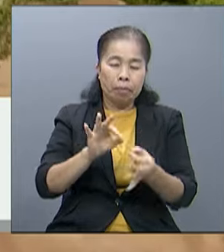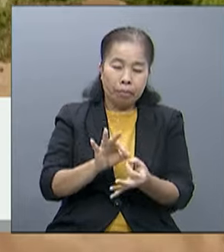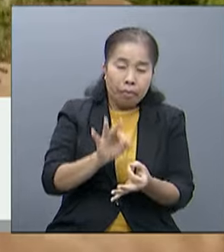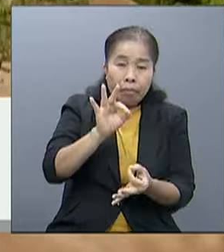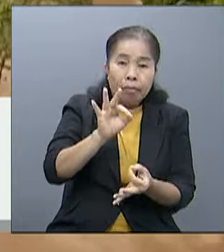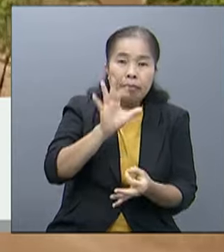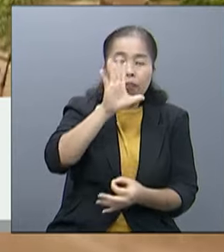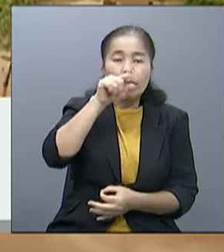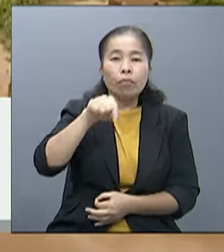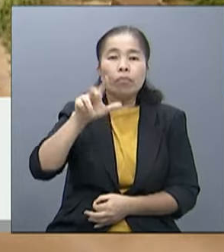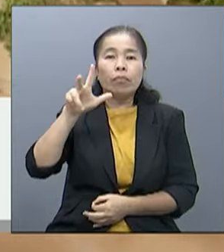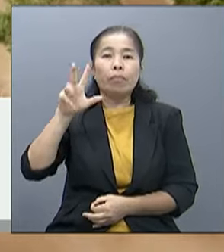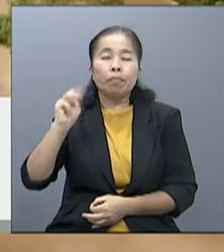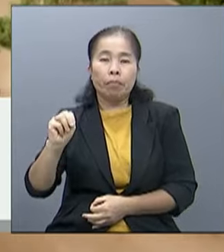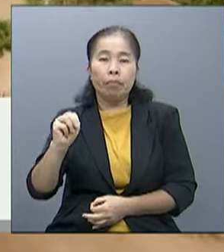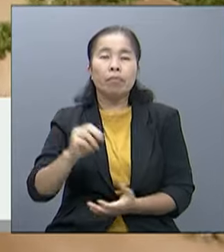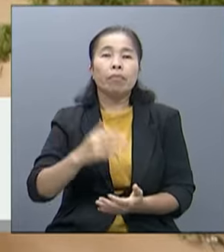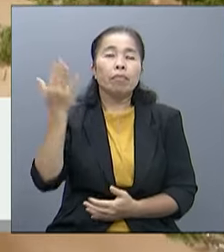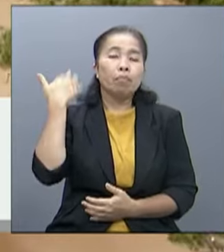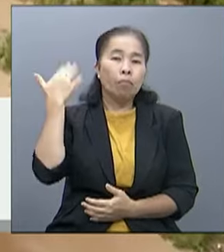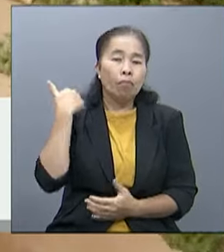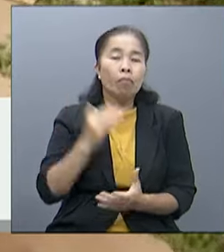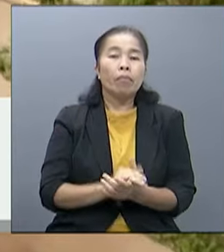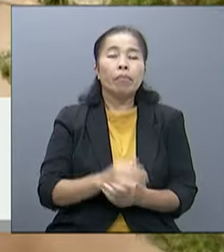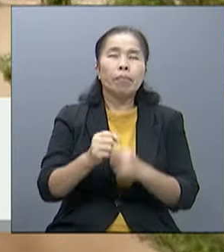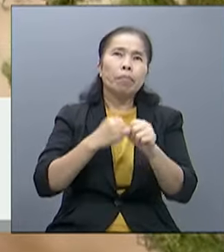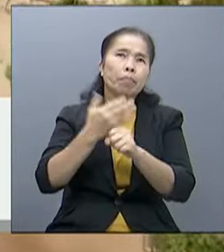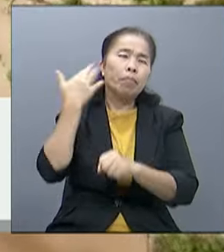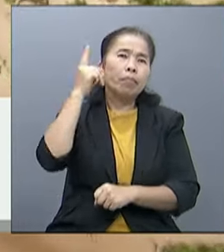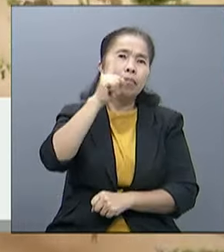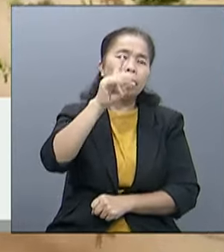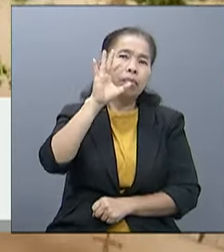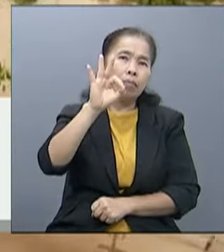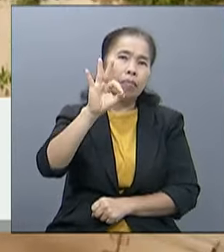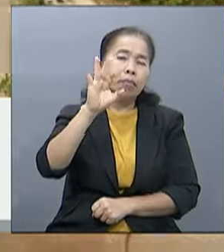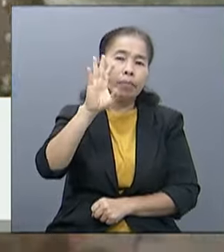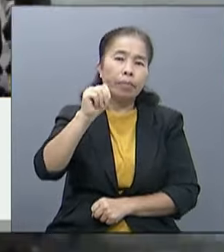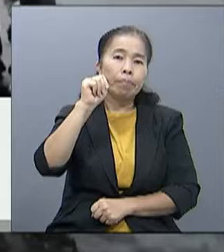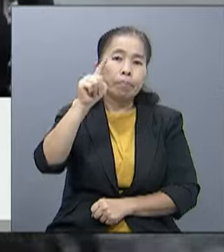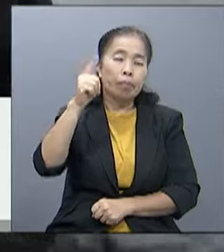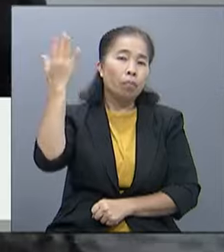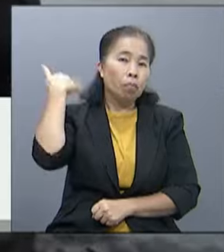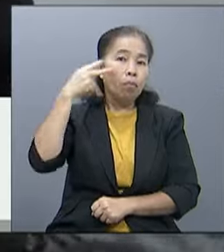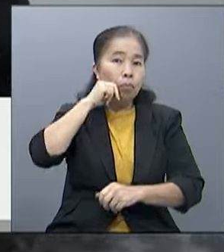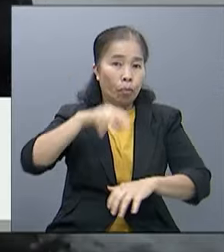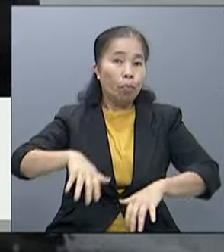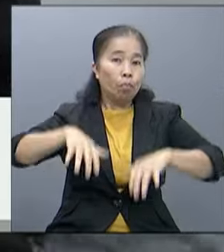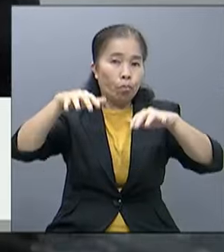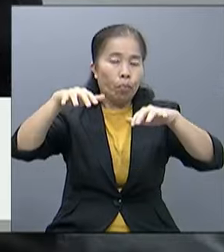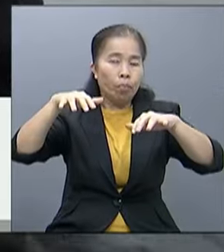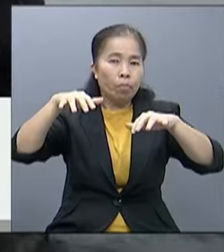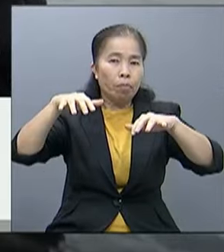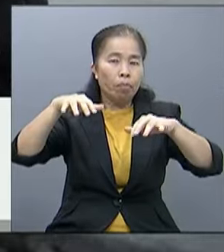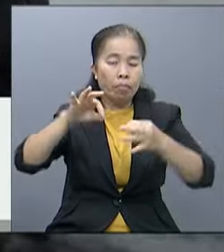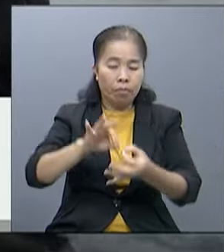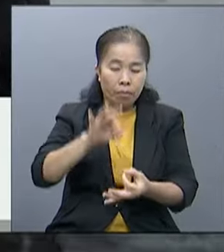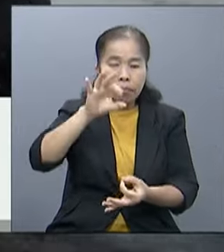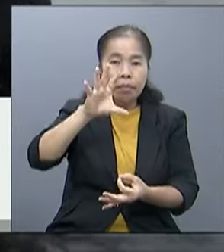ที่เคยเป็นน้ำท่วมครั้งใหญ่ในเมืองนี้เมื่อปี1941มากกว่า50เซนติเมตรค่